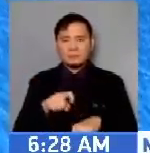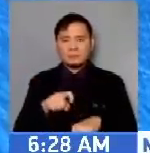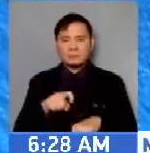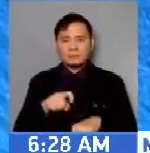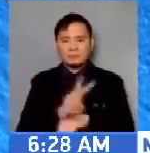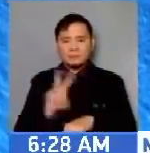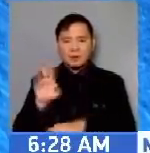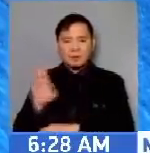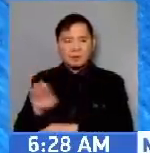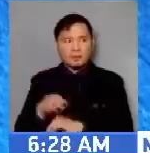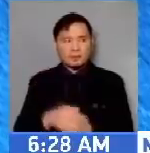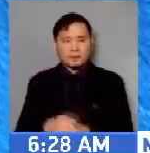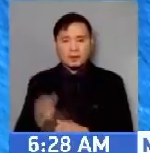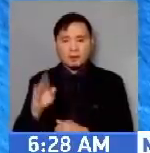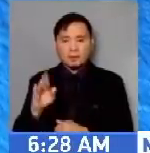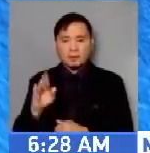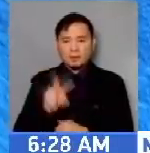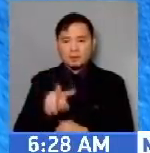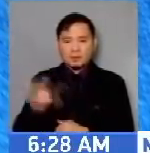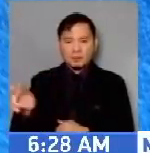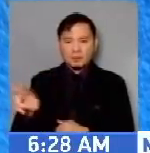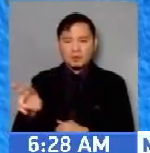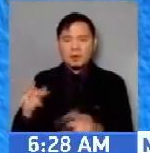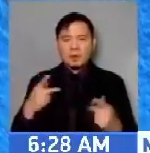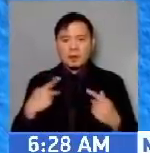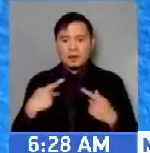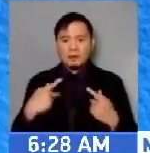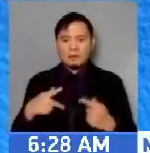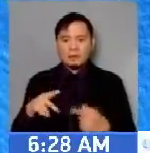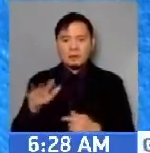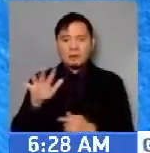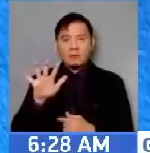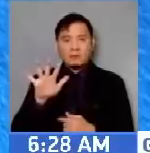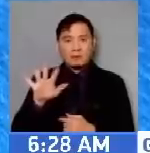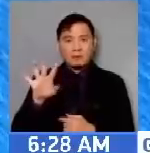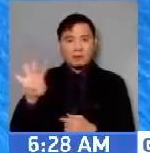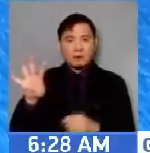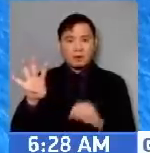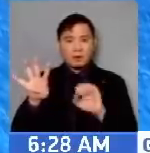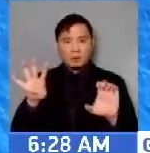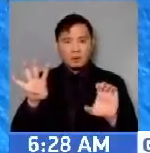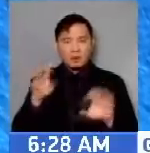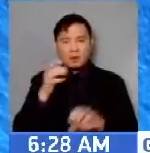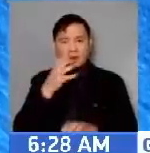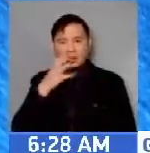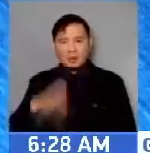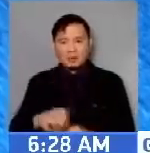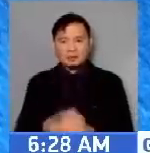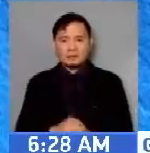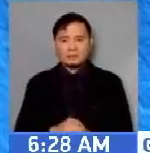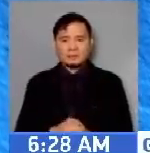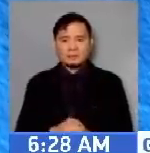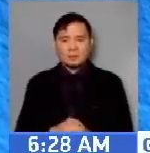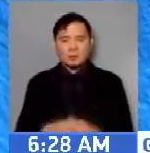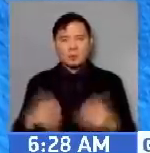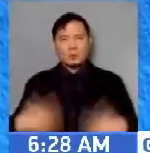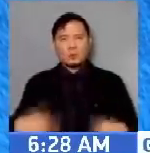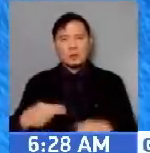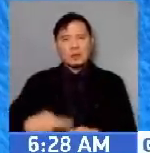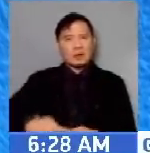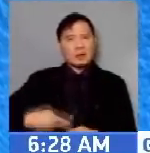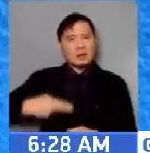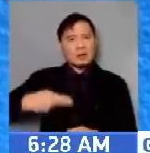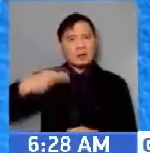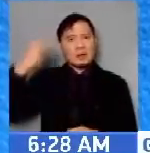na itala sa parehong lungsod ang 54 degrees Celsius na init factor. Sa ngayon, yan ang pinakamataas na naitalang init factor ng